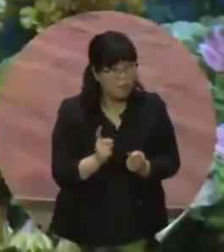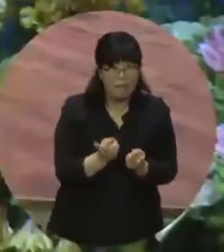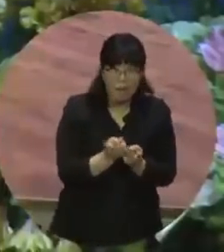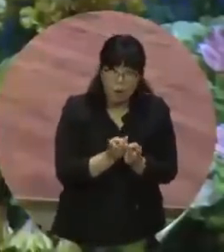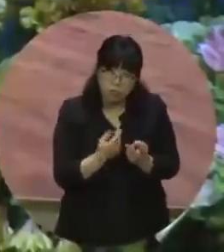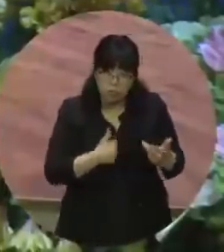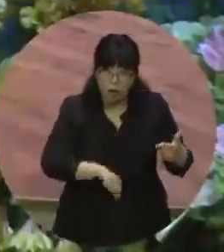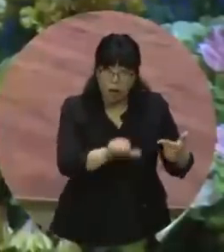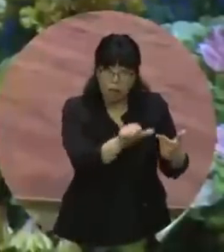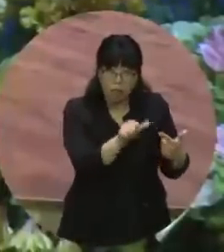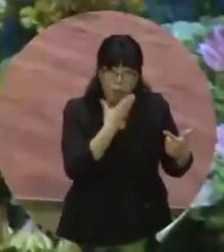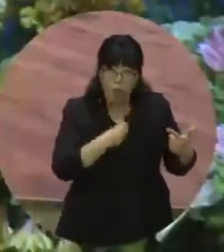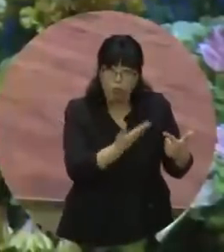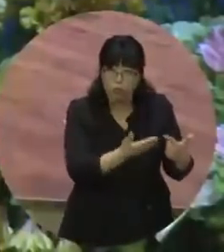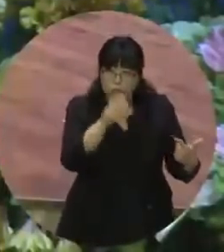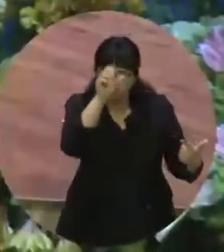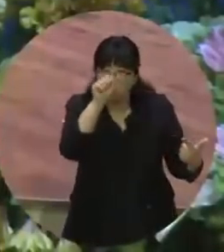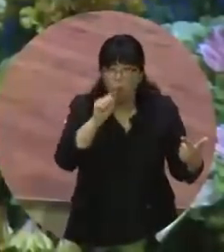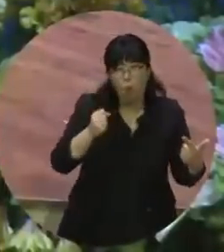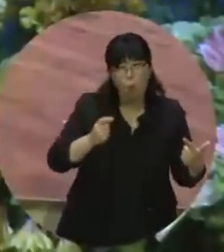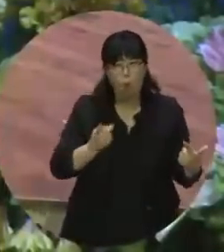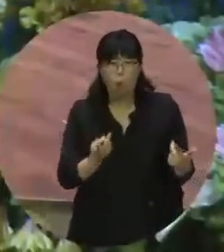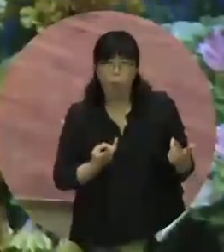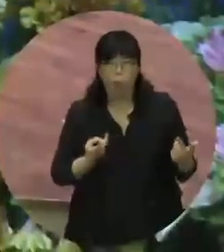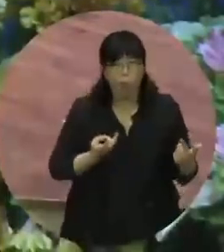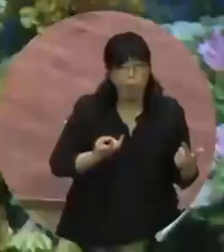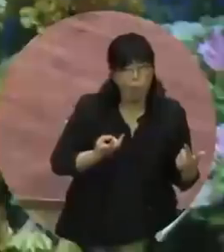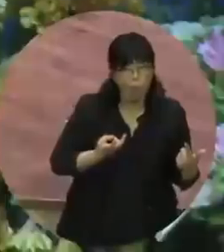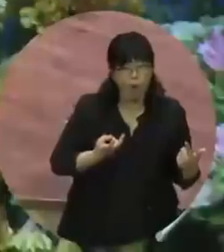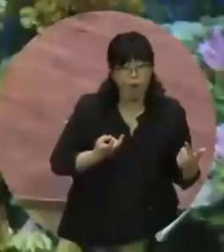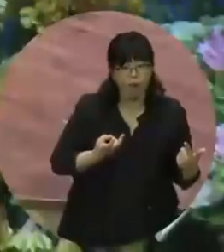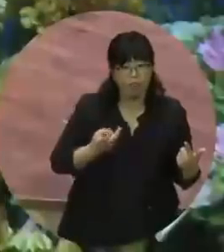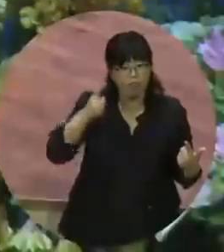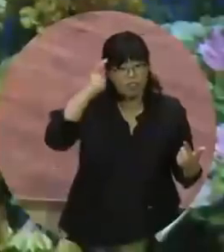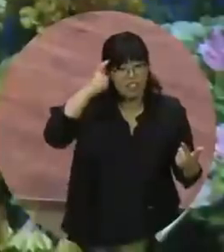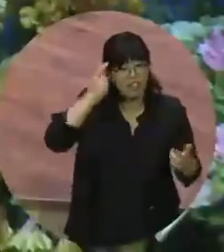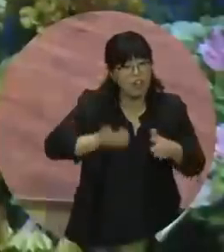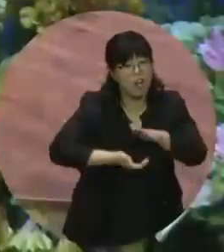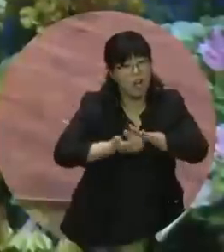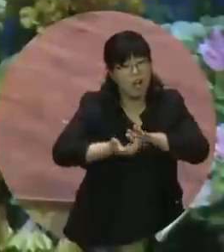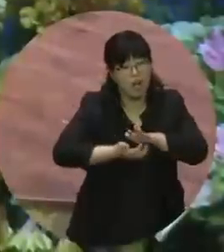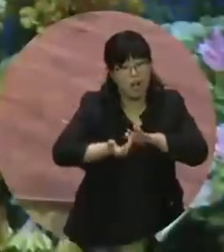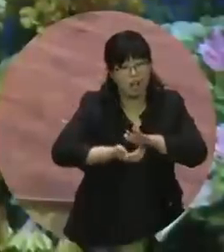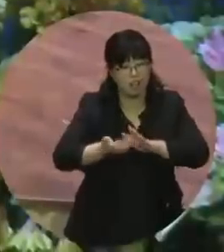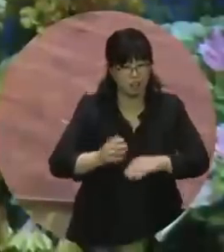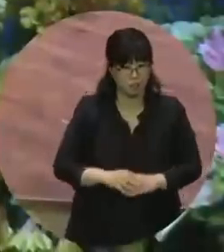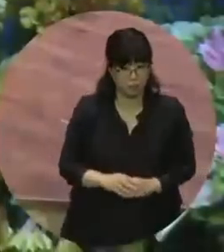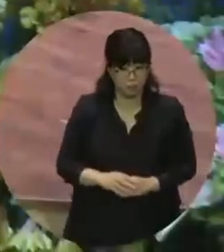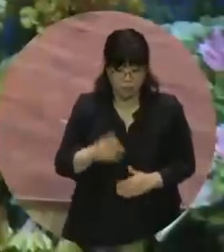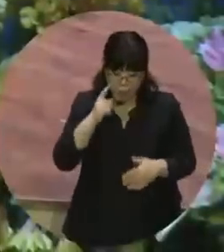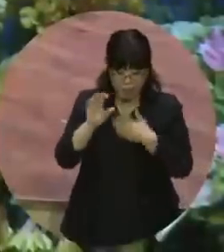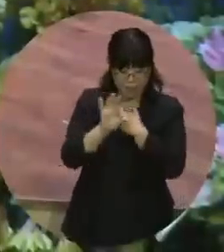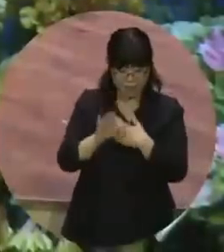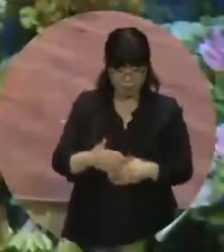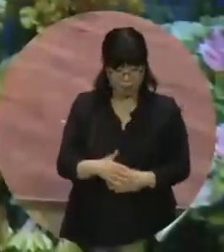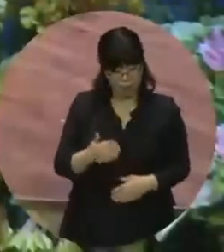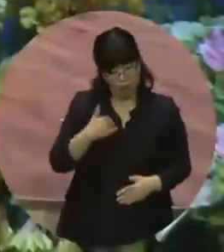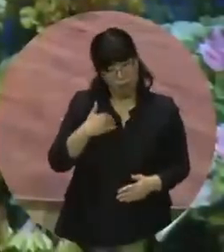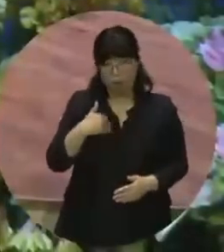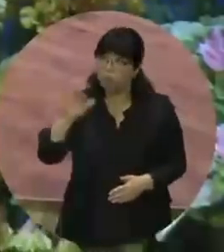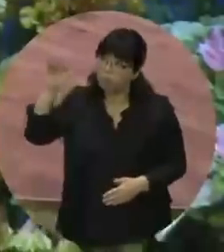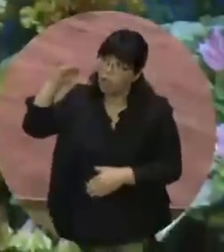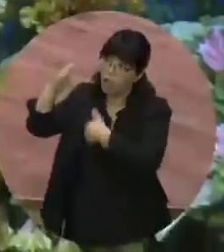그리고 하나님께 또 물어봐야지. 만약에 내가 이 방법을 쓰더라도 하나님 이 방법이 한 옳습니까? 틀립니까? 내가